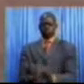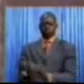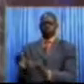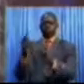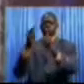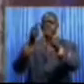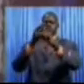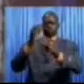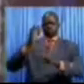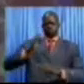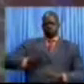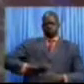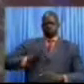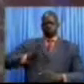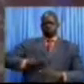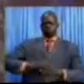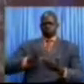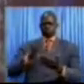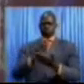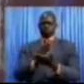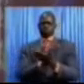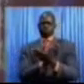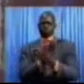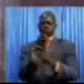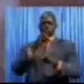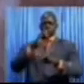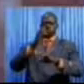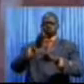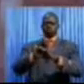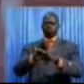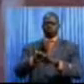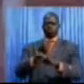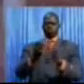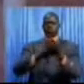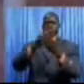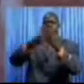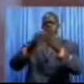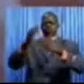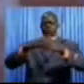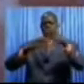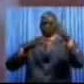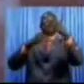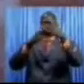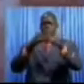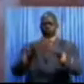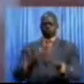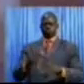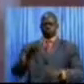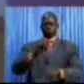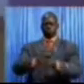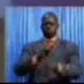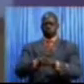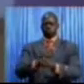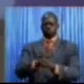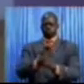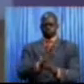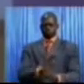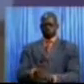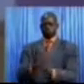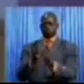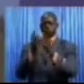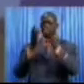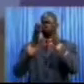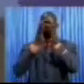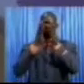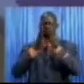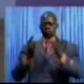est de favoriser le progrès dans l'établissement des projets, la construction, l'exploitation et l'entretien des grands barrages.